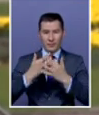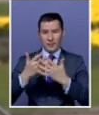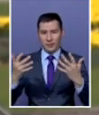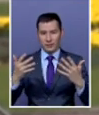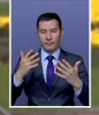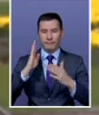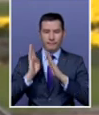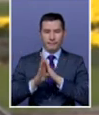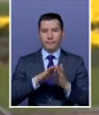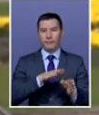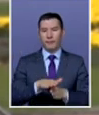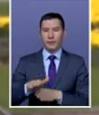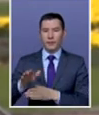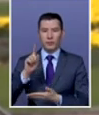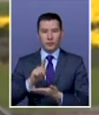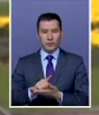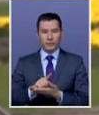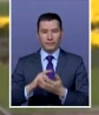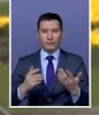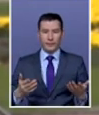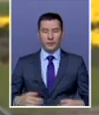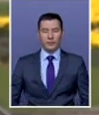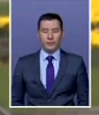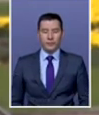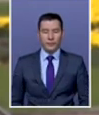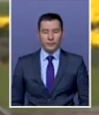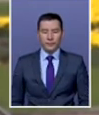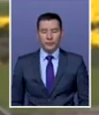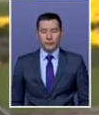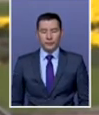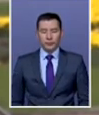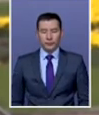отметили в Минздраве. Мира Альжанова, Даниар Умар, телеканал Алматы, Нур-Султан.